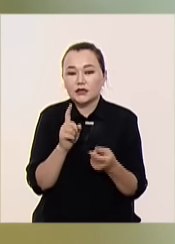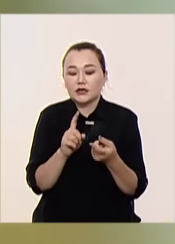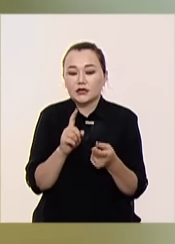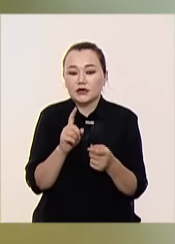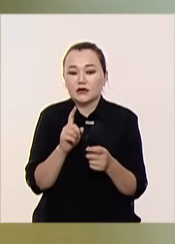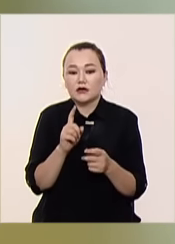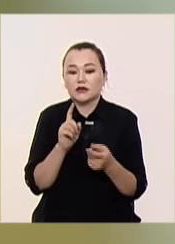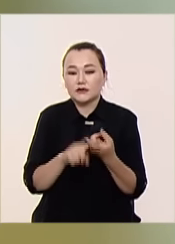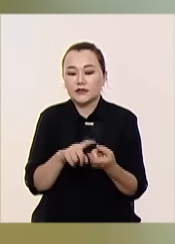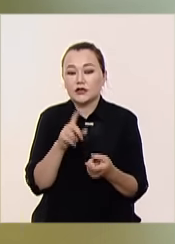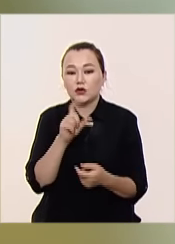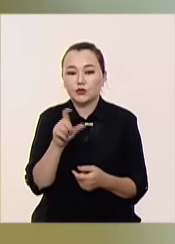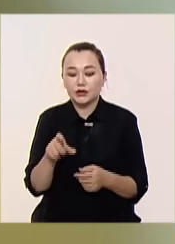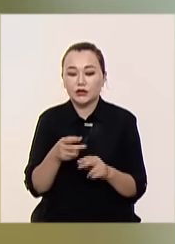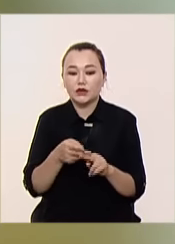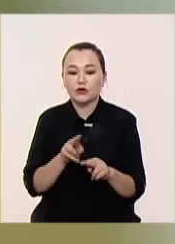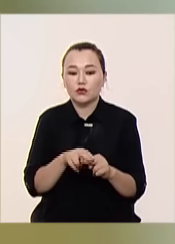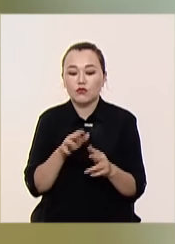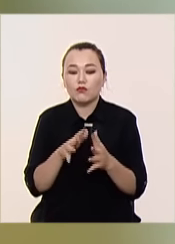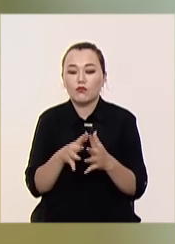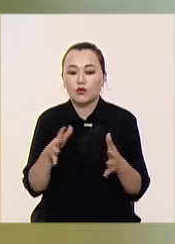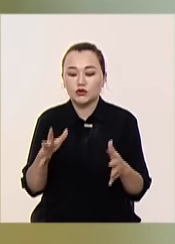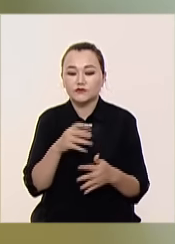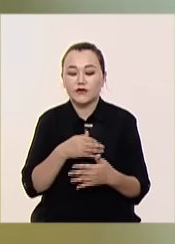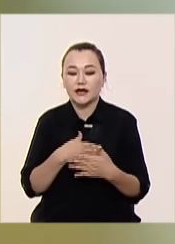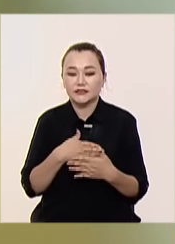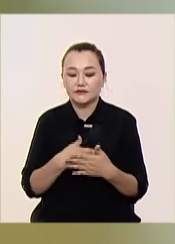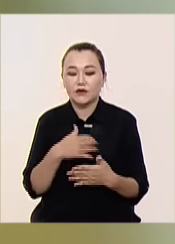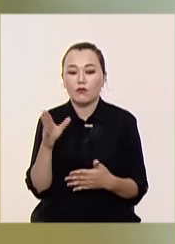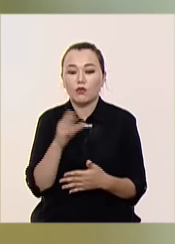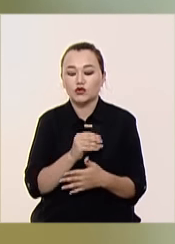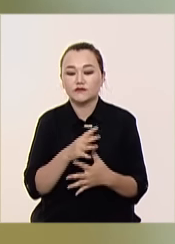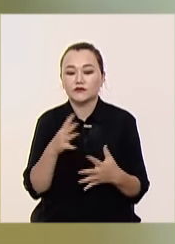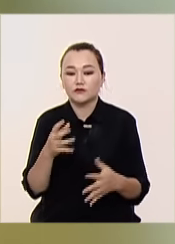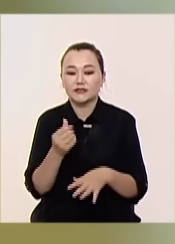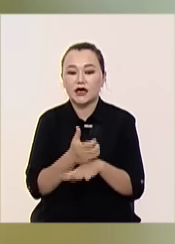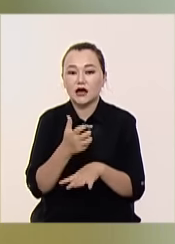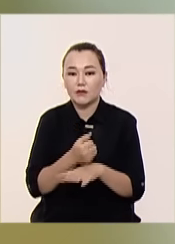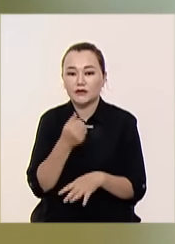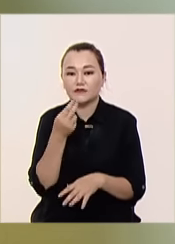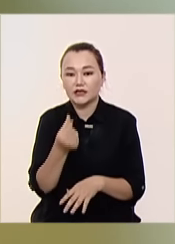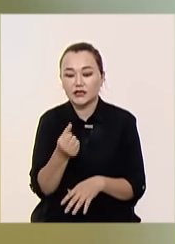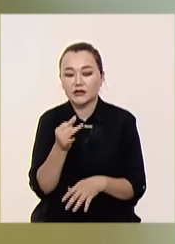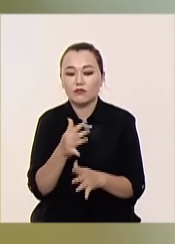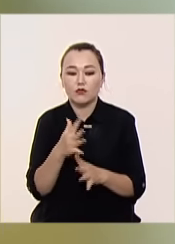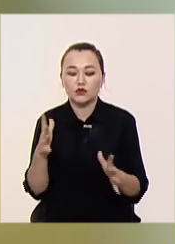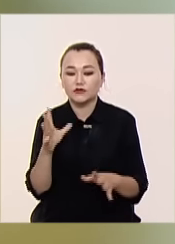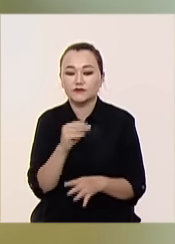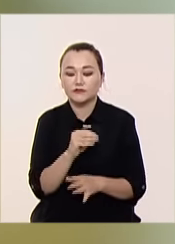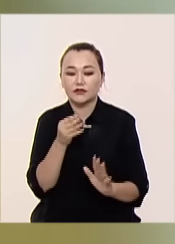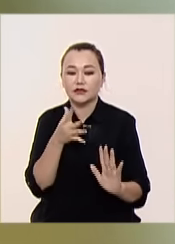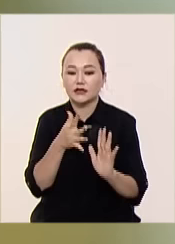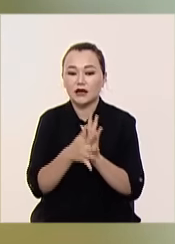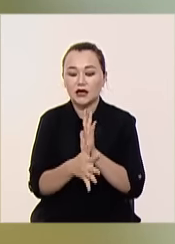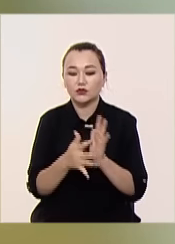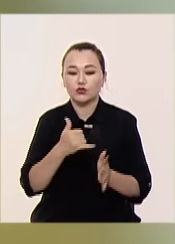задействовать людей, которые больше всего активны, больше всего зарабатывают денег и больше всего тратят